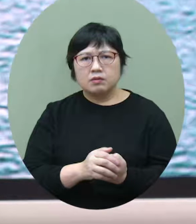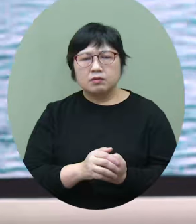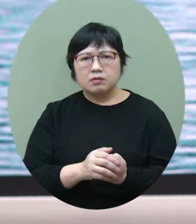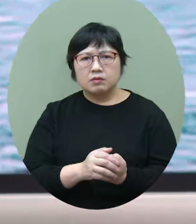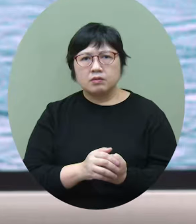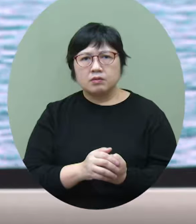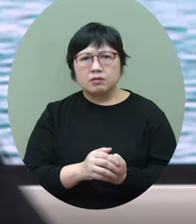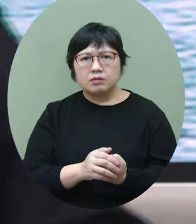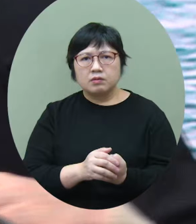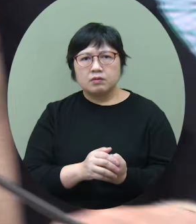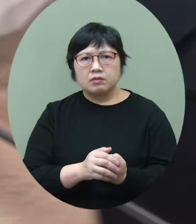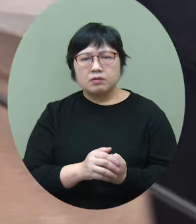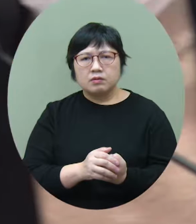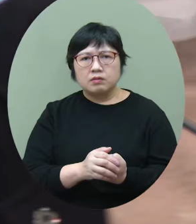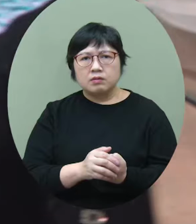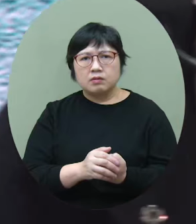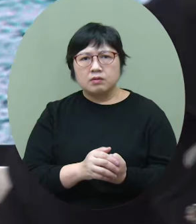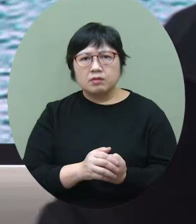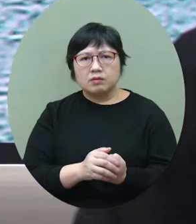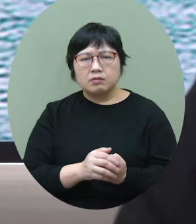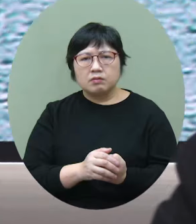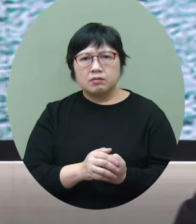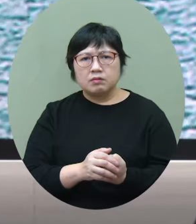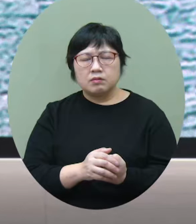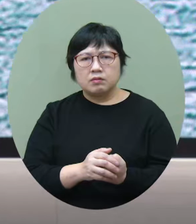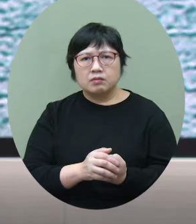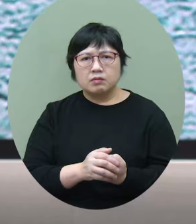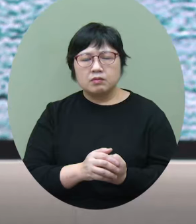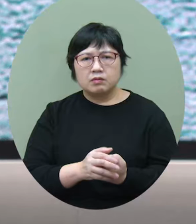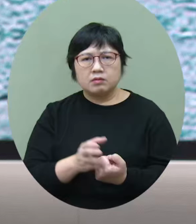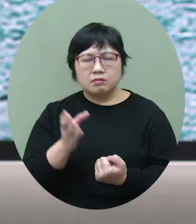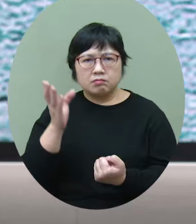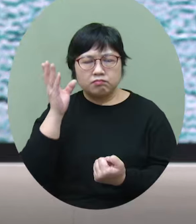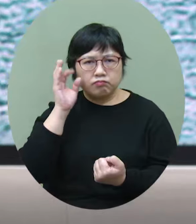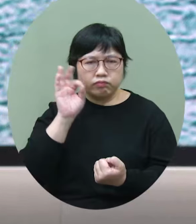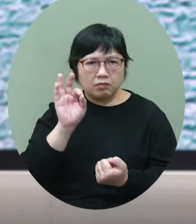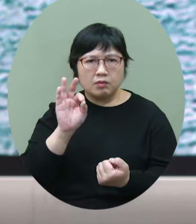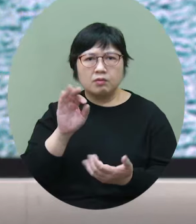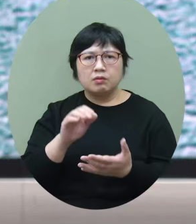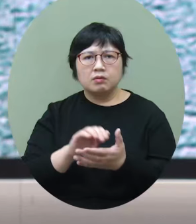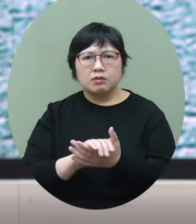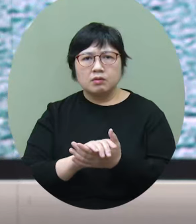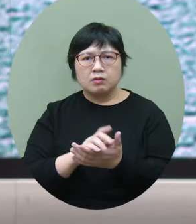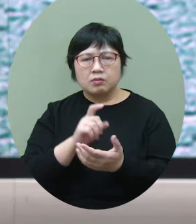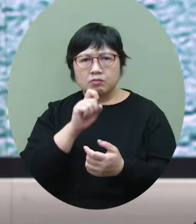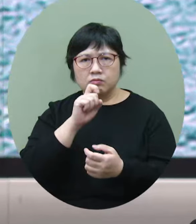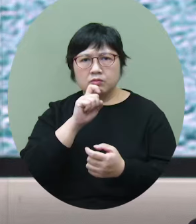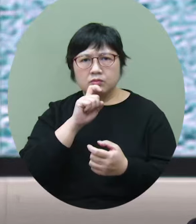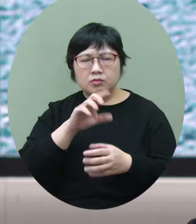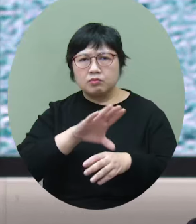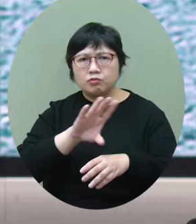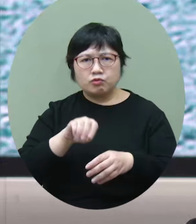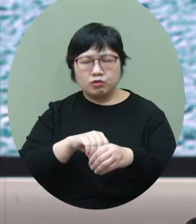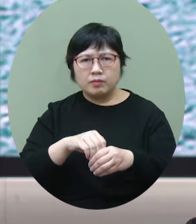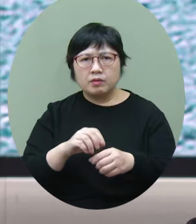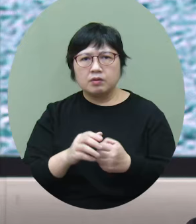我就冇聽聞嗰啲，因為大部分嗰啲其實應該全部嗰